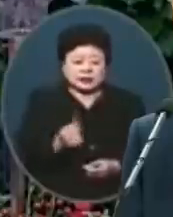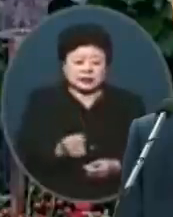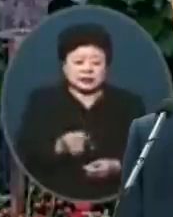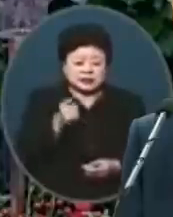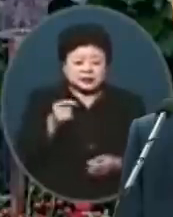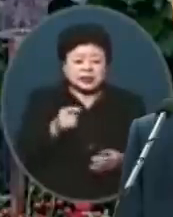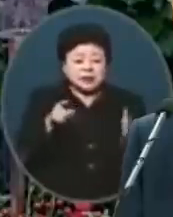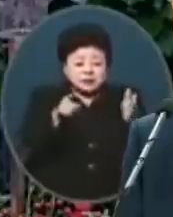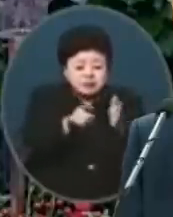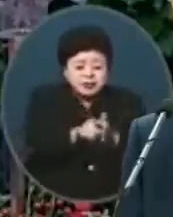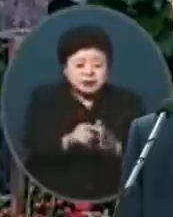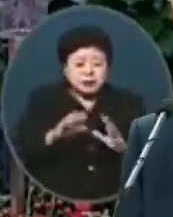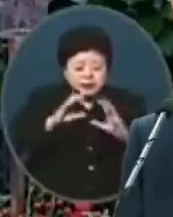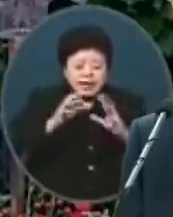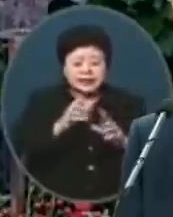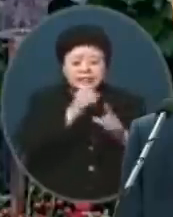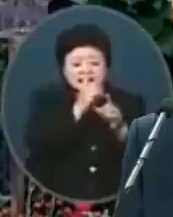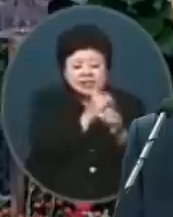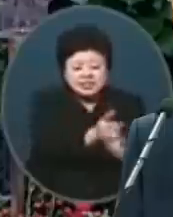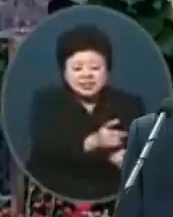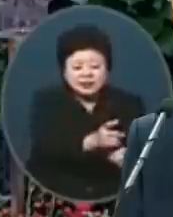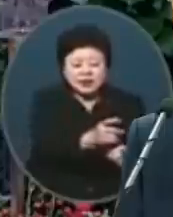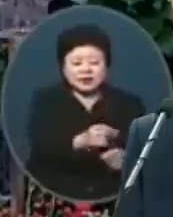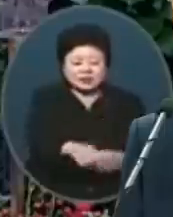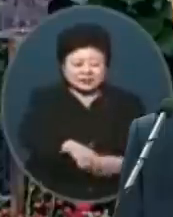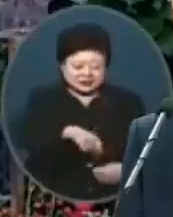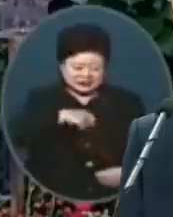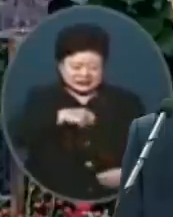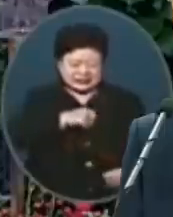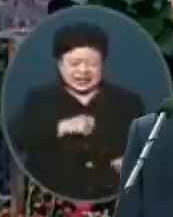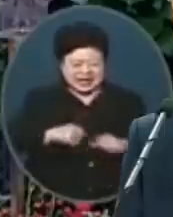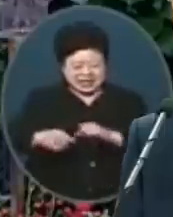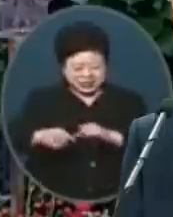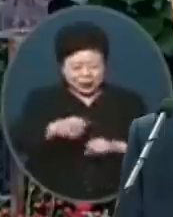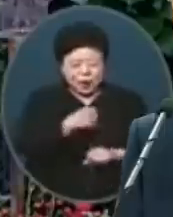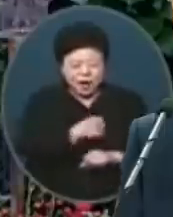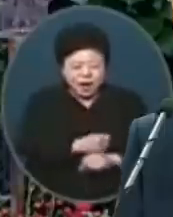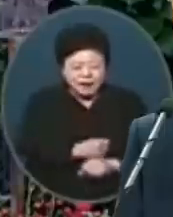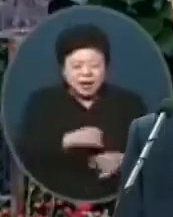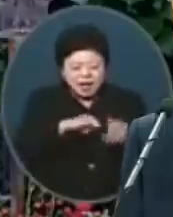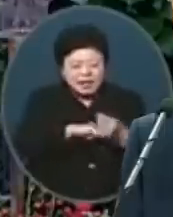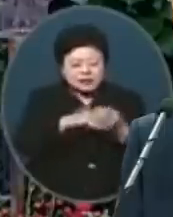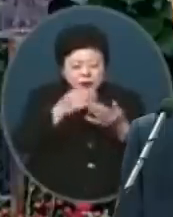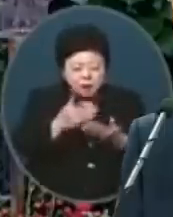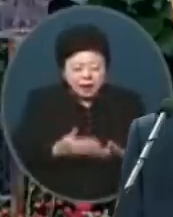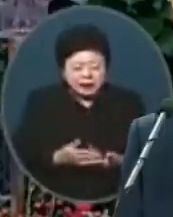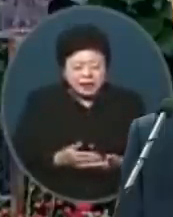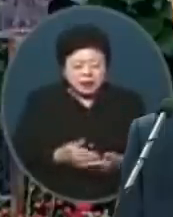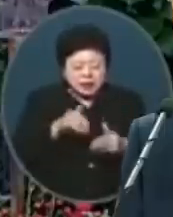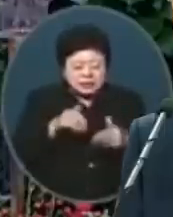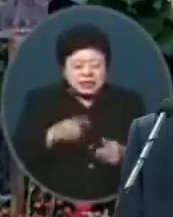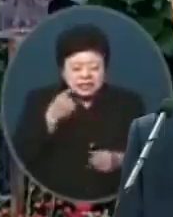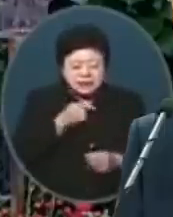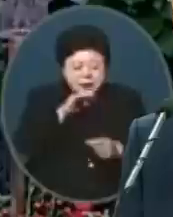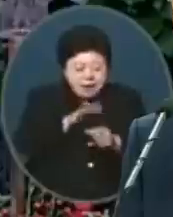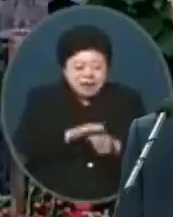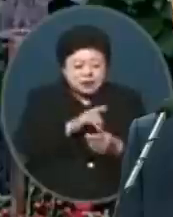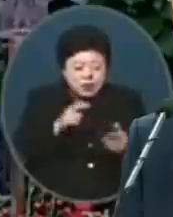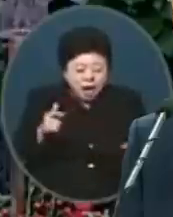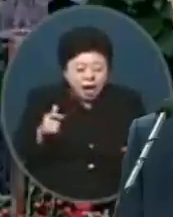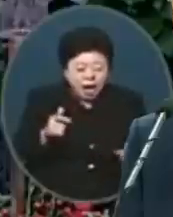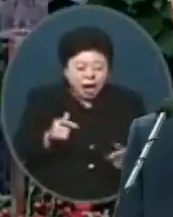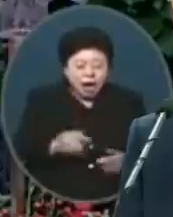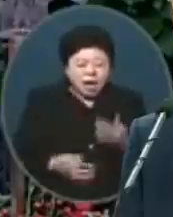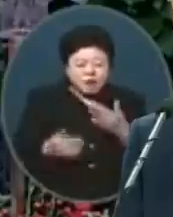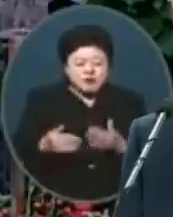그들은 믿음으로 나라들을 이기기도 하며 의를 행하기도 하며 약속을 받기도 하며 사자들의 입을 막기도 하며 불의